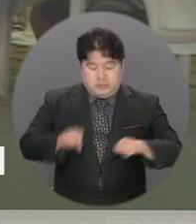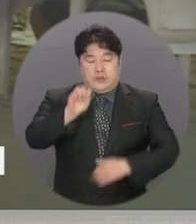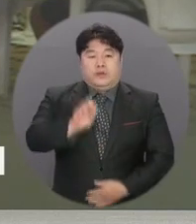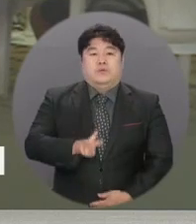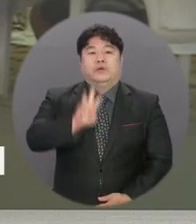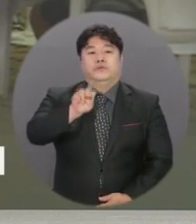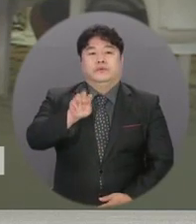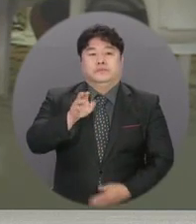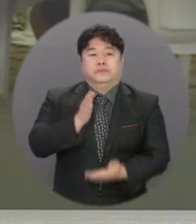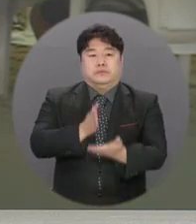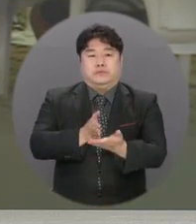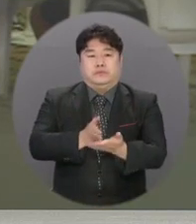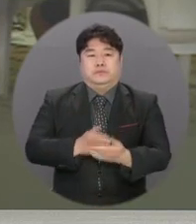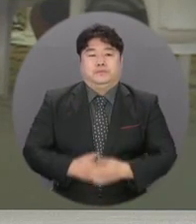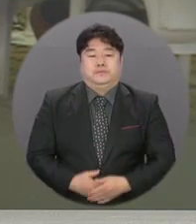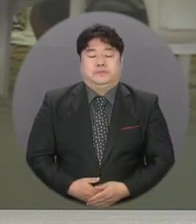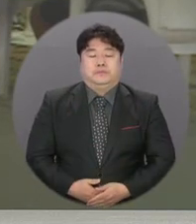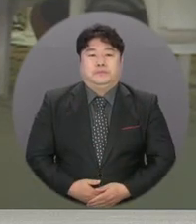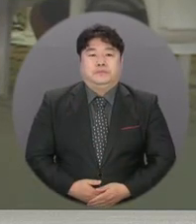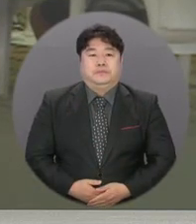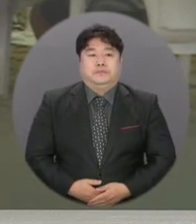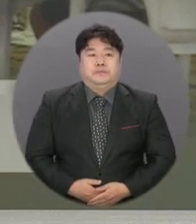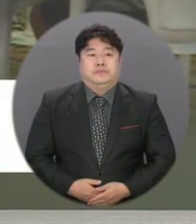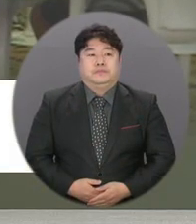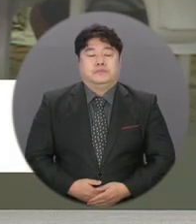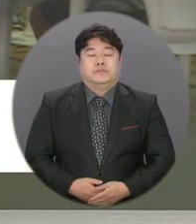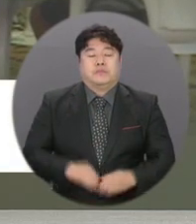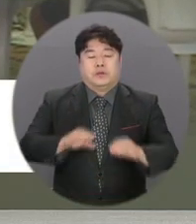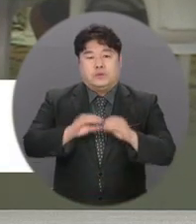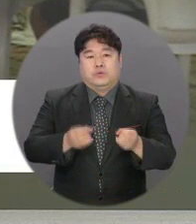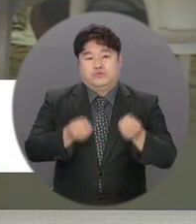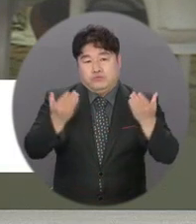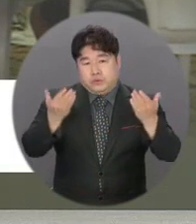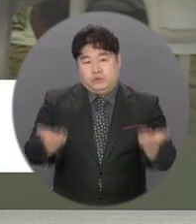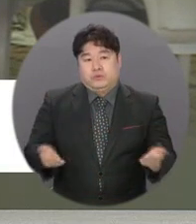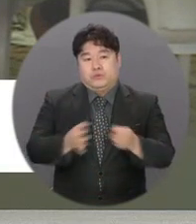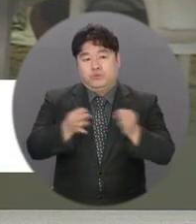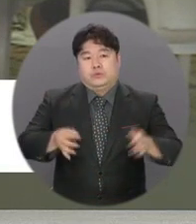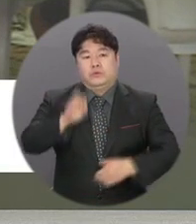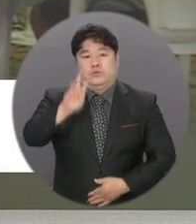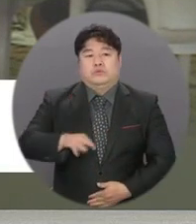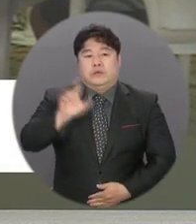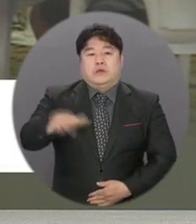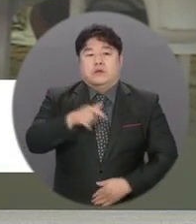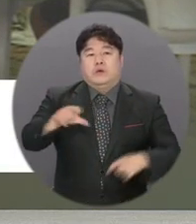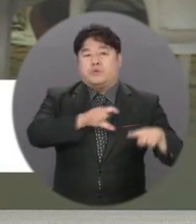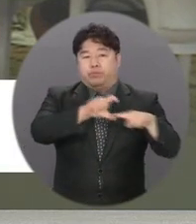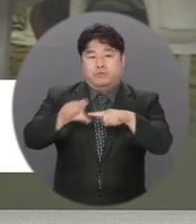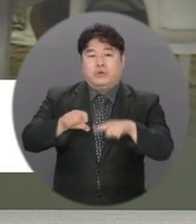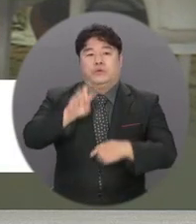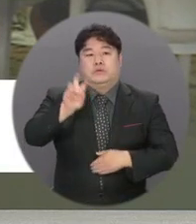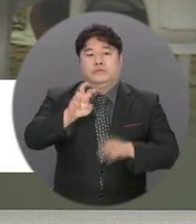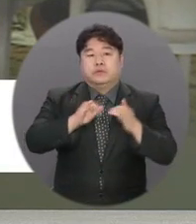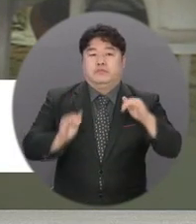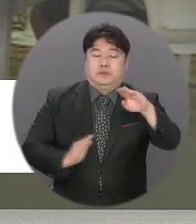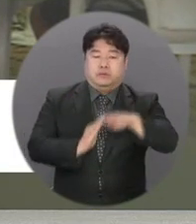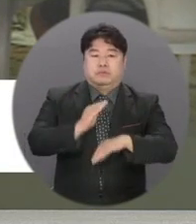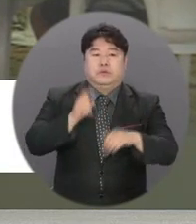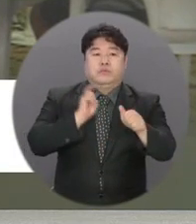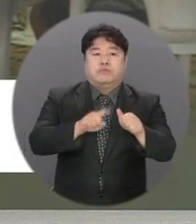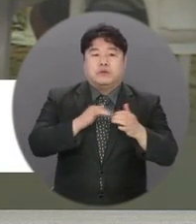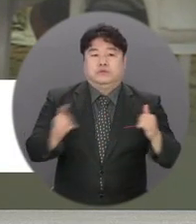여러분 안녕하십니까? 광주 MBC 뉴스데스크입니다. 추석 연휴 기간 광주에서는 하루 평균 30명이 넘는